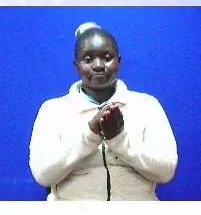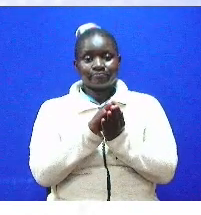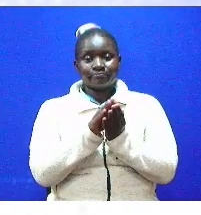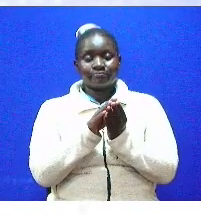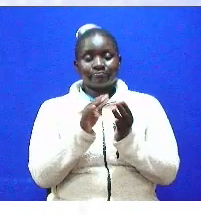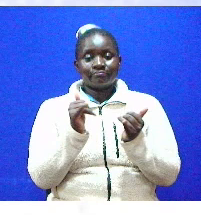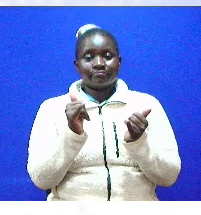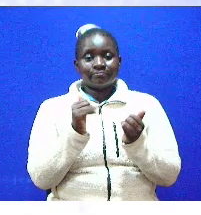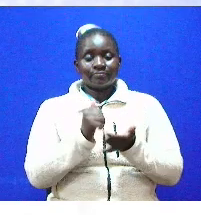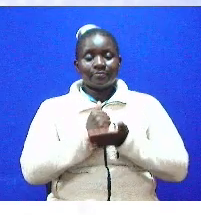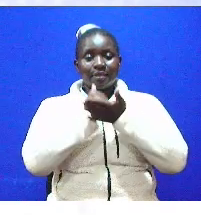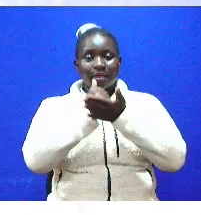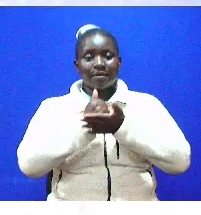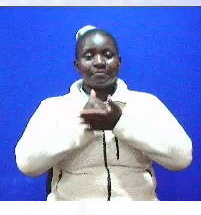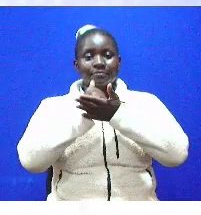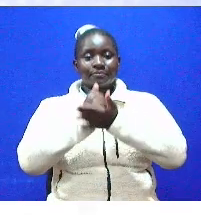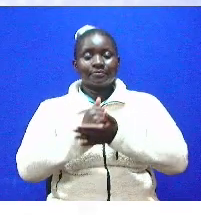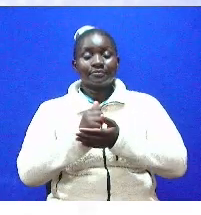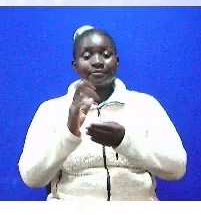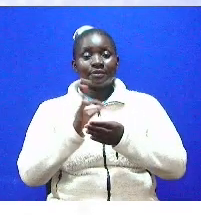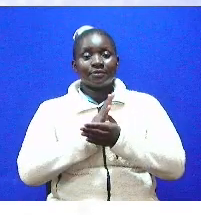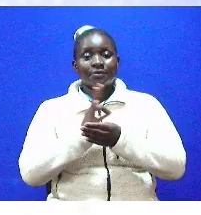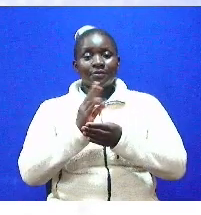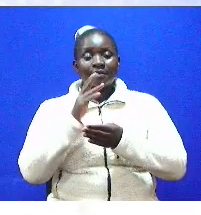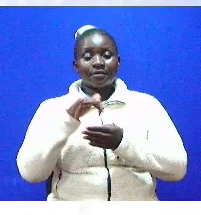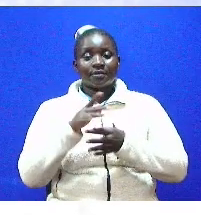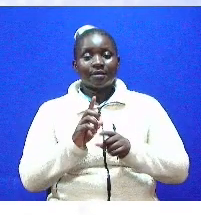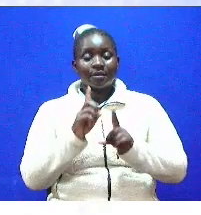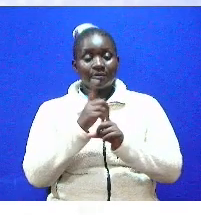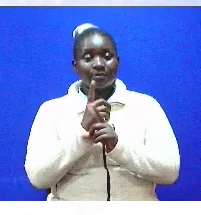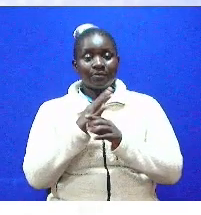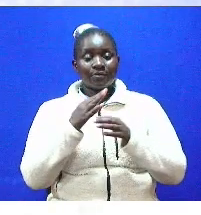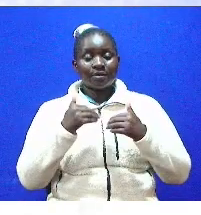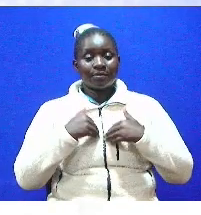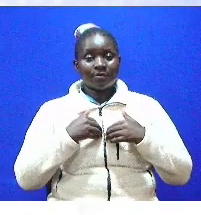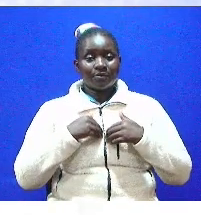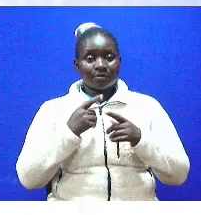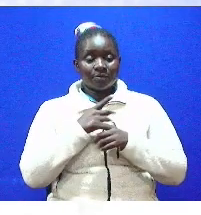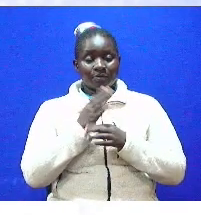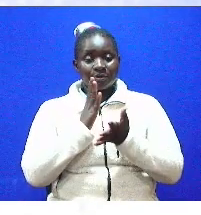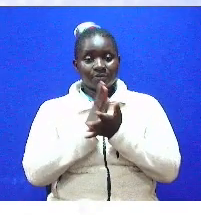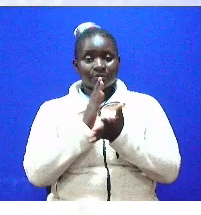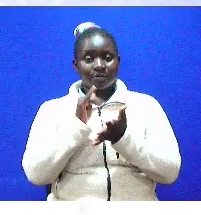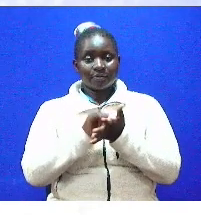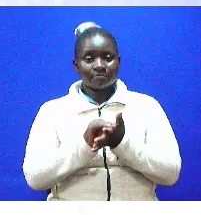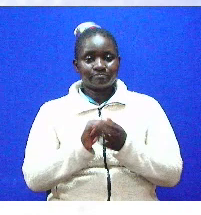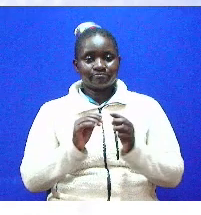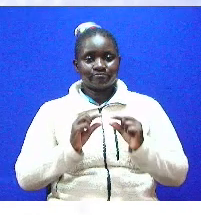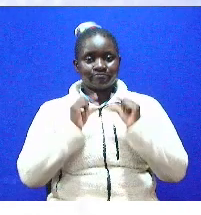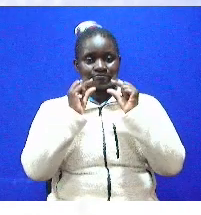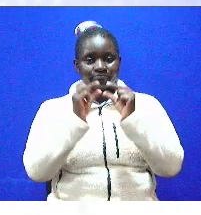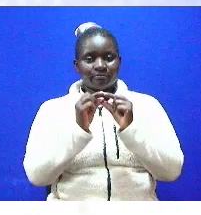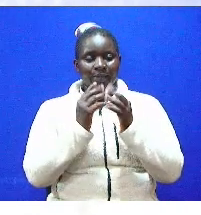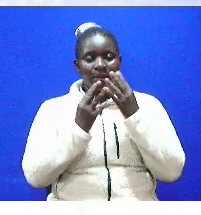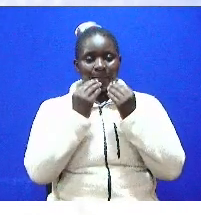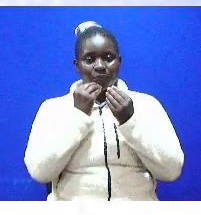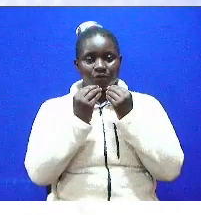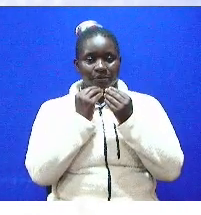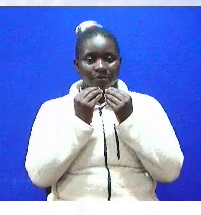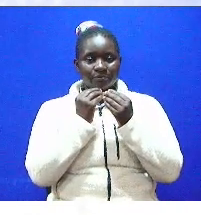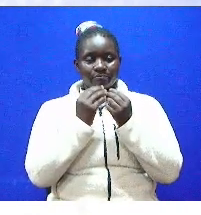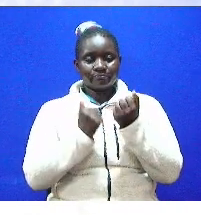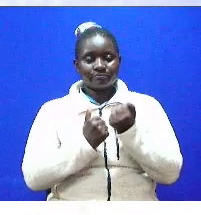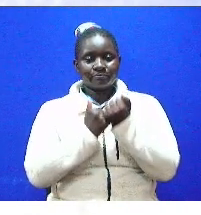ejichira chikobakonya aso goikirania amaganio au anene aso kwenye kinga nkwenyo lirabale endagira na boigo